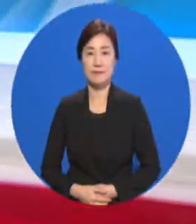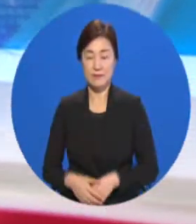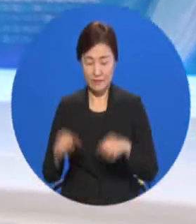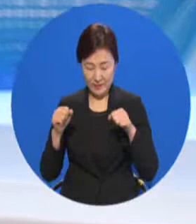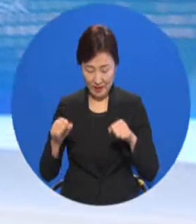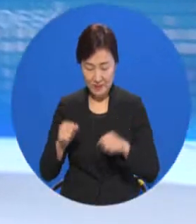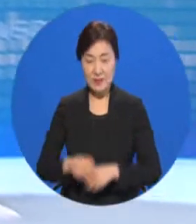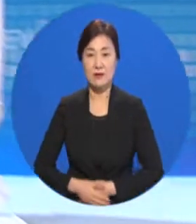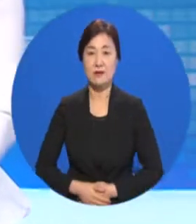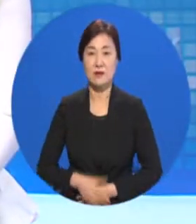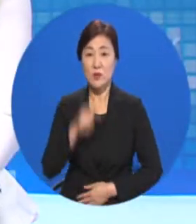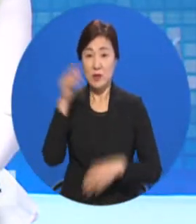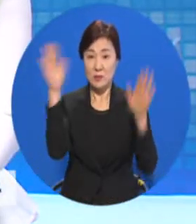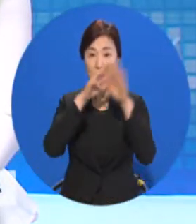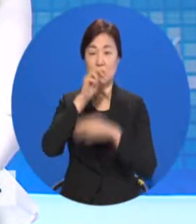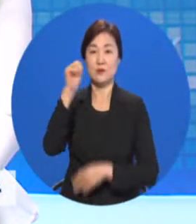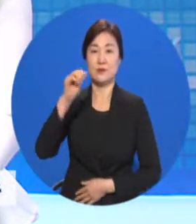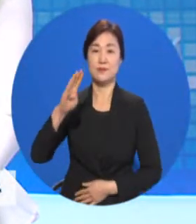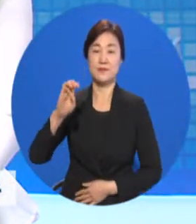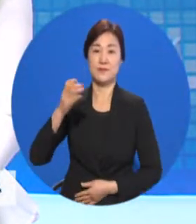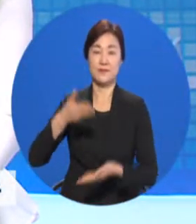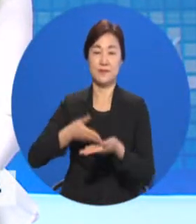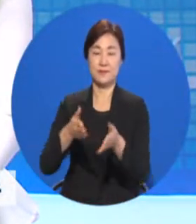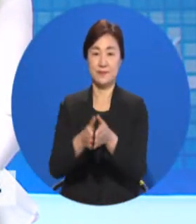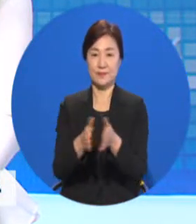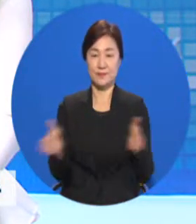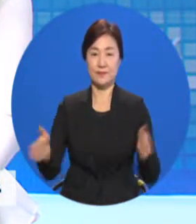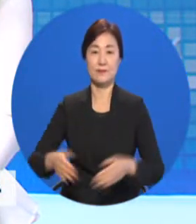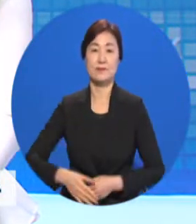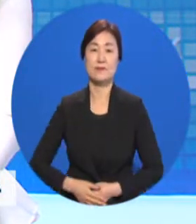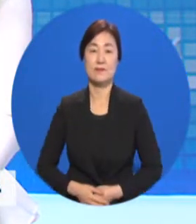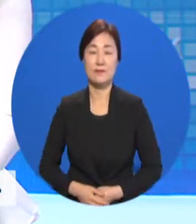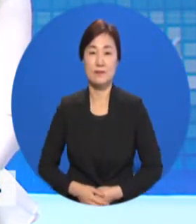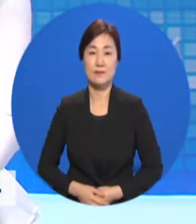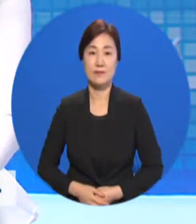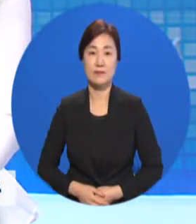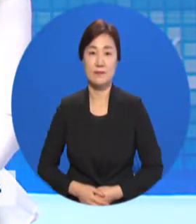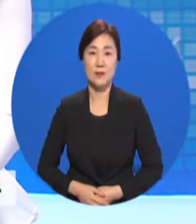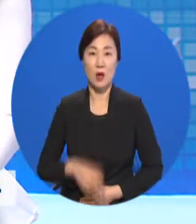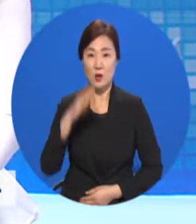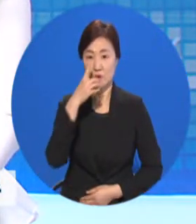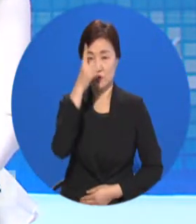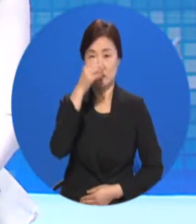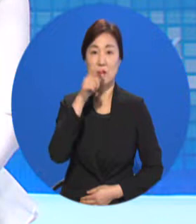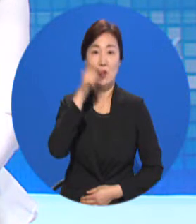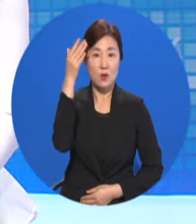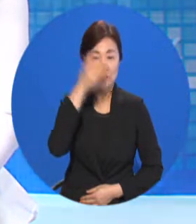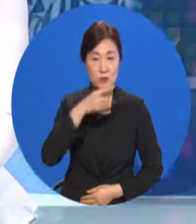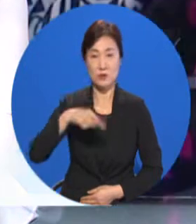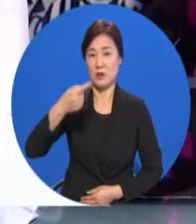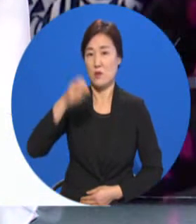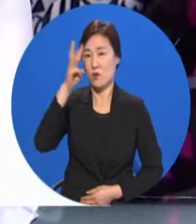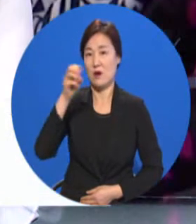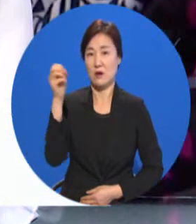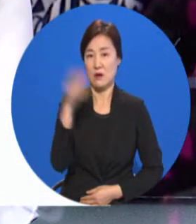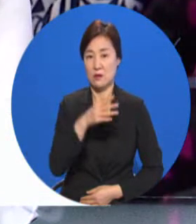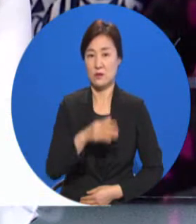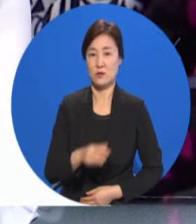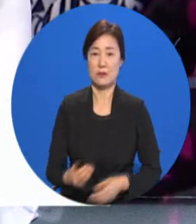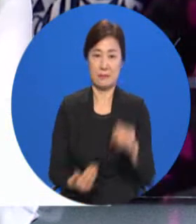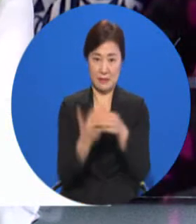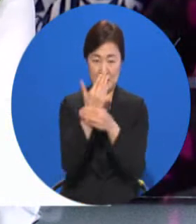여러분 안녕하십니까. 월요일 밤 여수 MBC 뉴스데스크 시작합니다. 순천과 여수에 이어 광양도